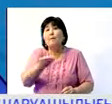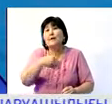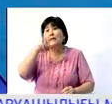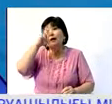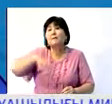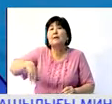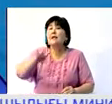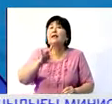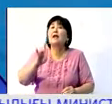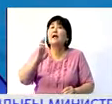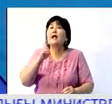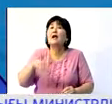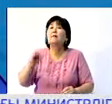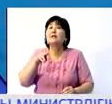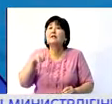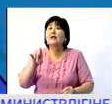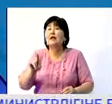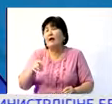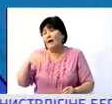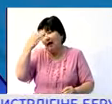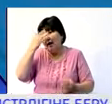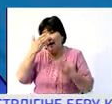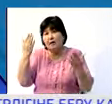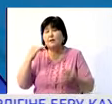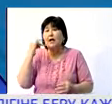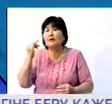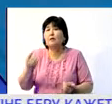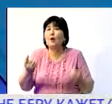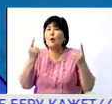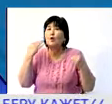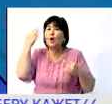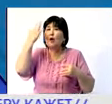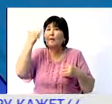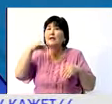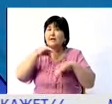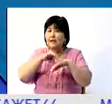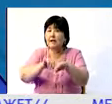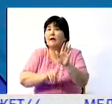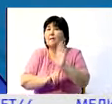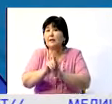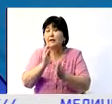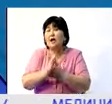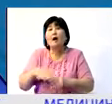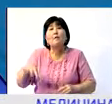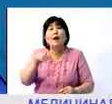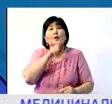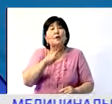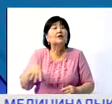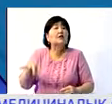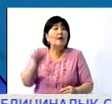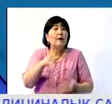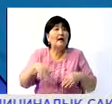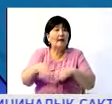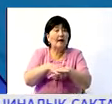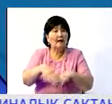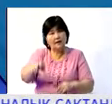мемлекеттік рәміздер халқымыздың тарихы мен тағдырын ұлы мақсаттарға ұмтылысын білдіреді. Барлық уақытта да және барлық халықтың